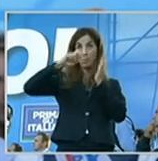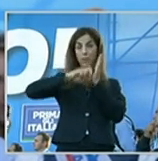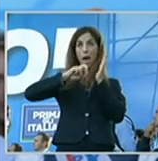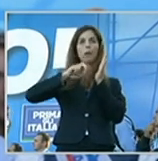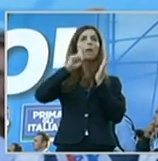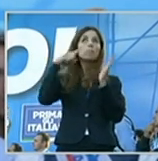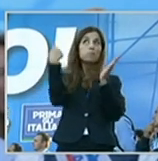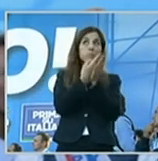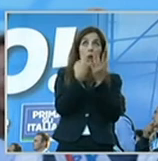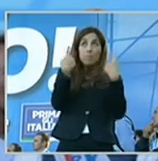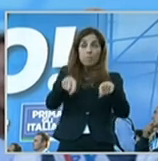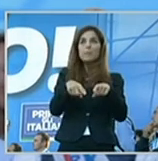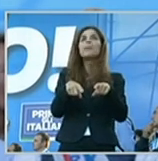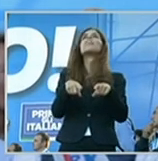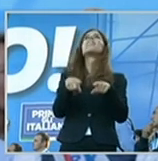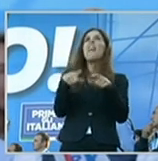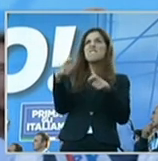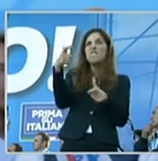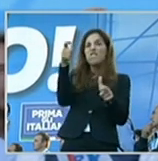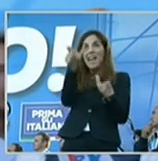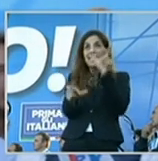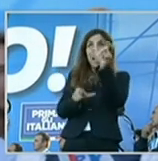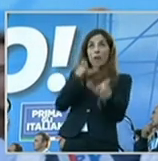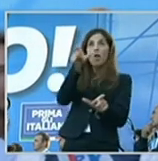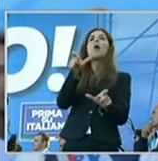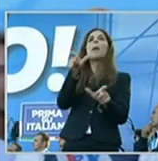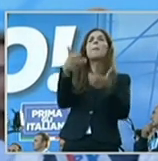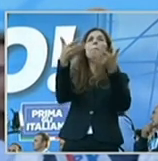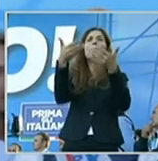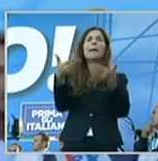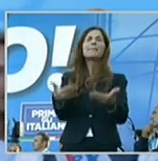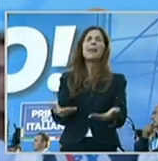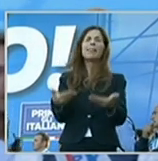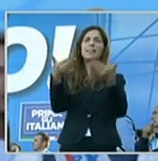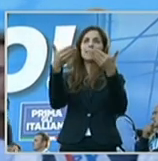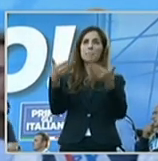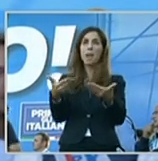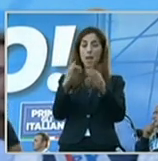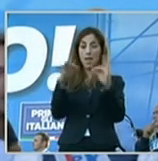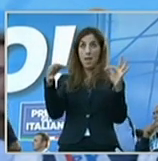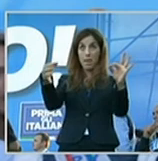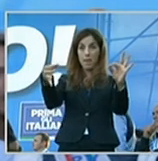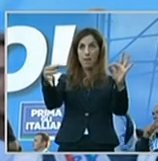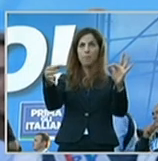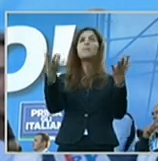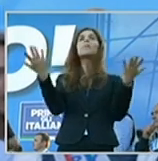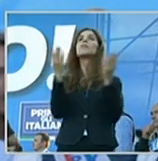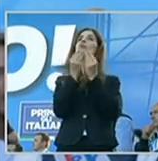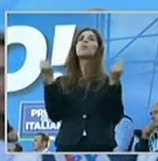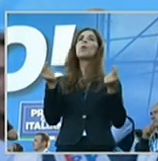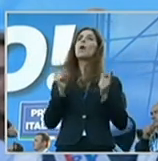rimarranno quali sono, vessatorie e pesantissime. Qual è la